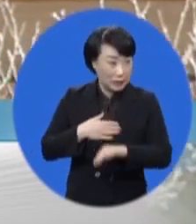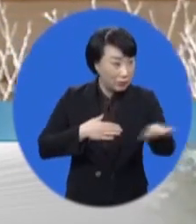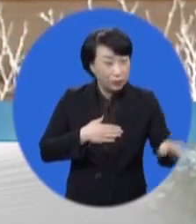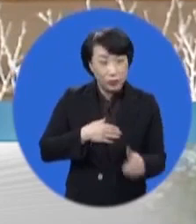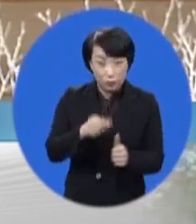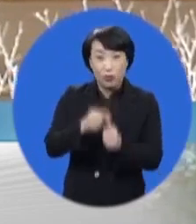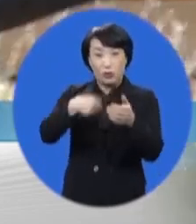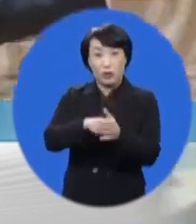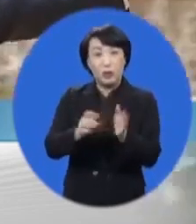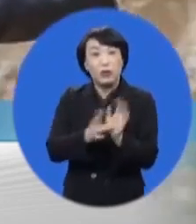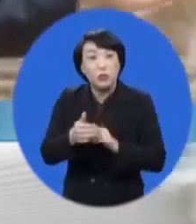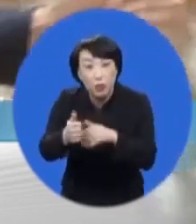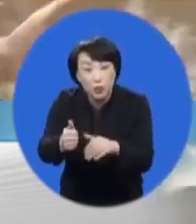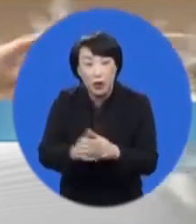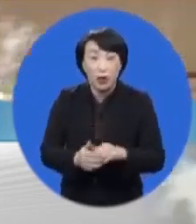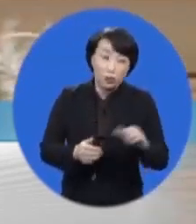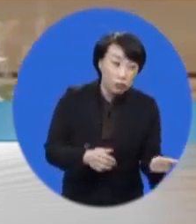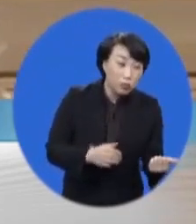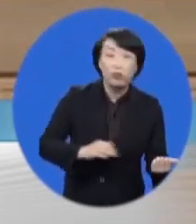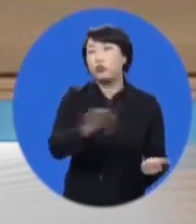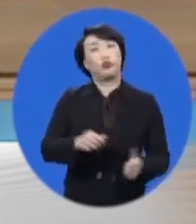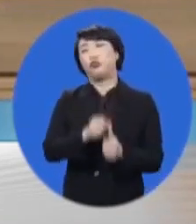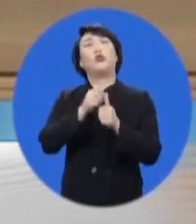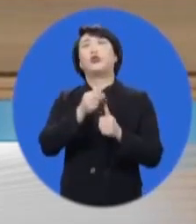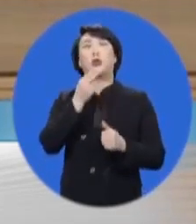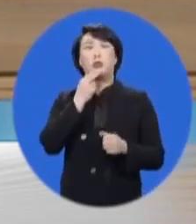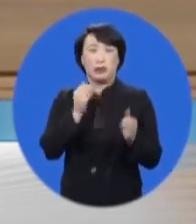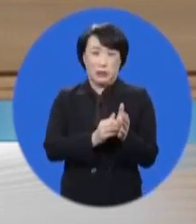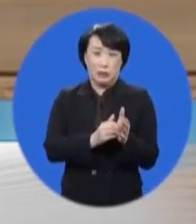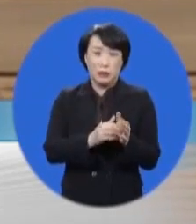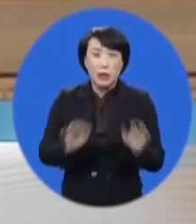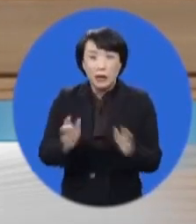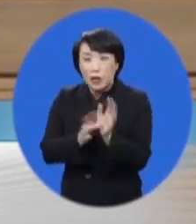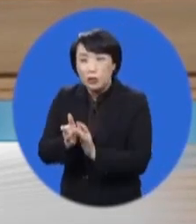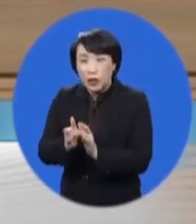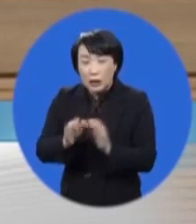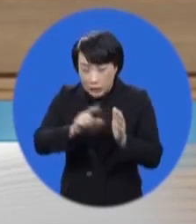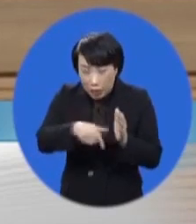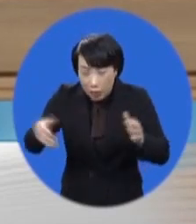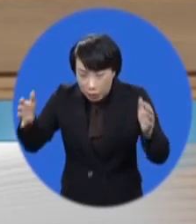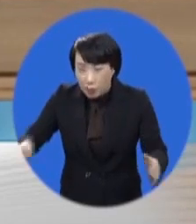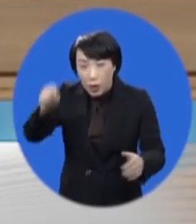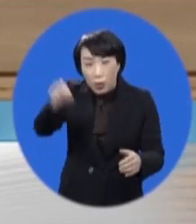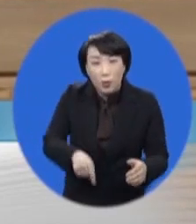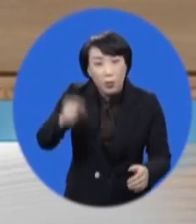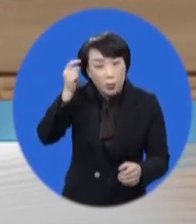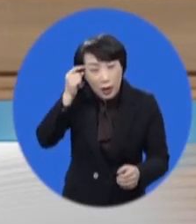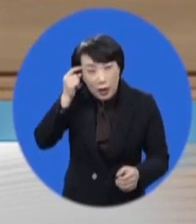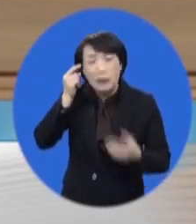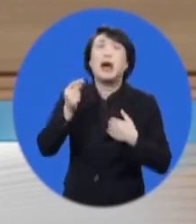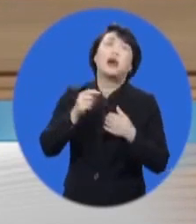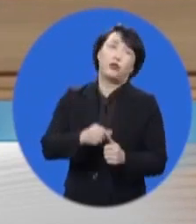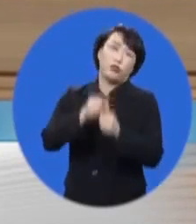것이다. 세월을 떠나면 구원도 없어. 우리 예수님이 왜 세월 속에 오셨느냐? 세월 속에 있는